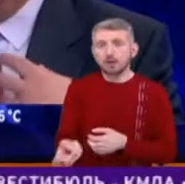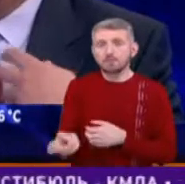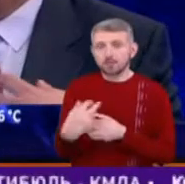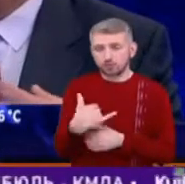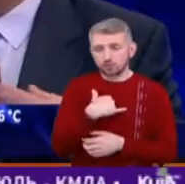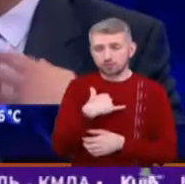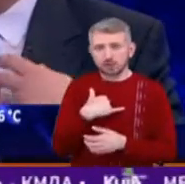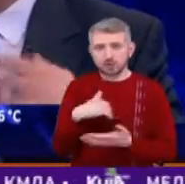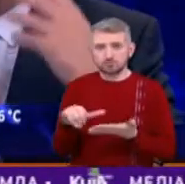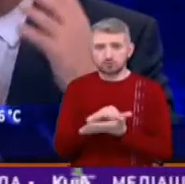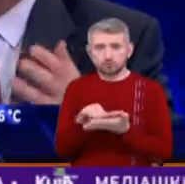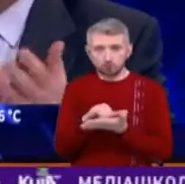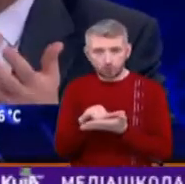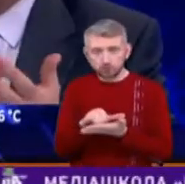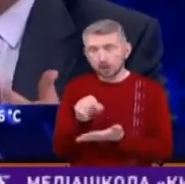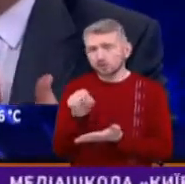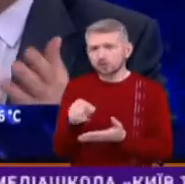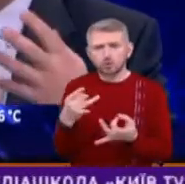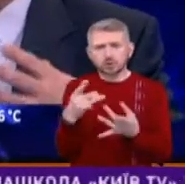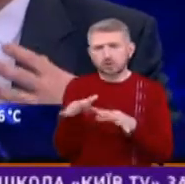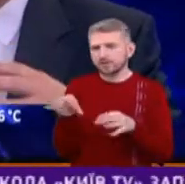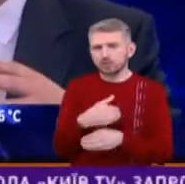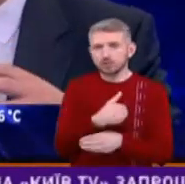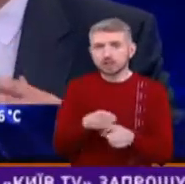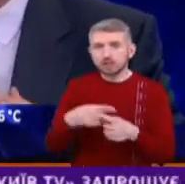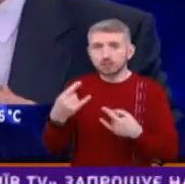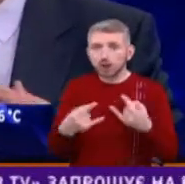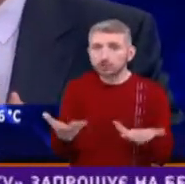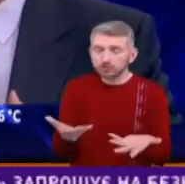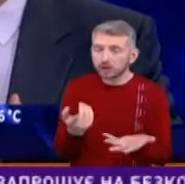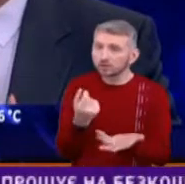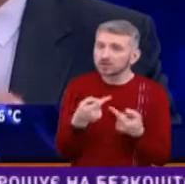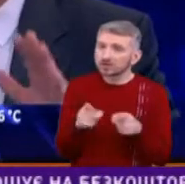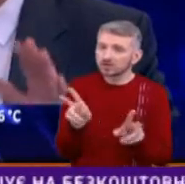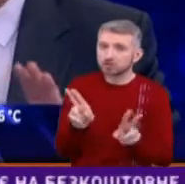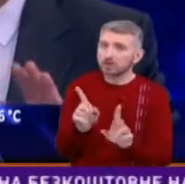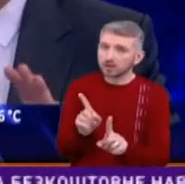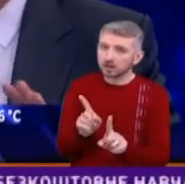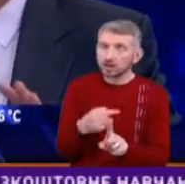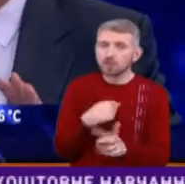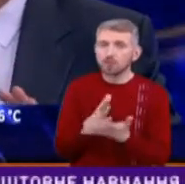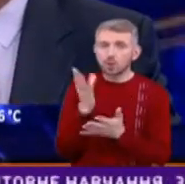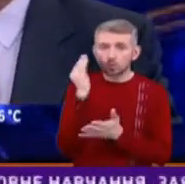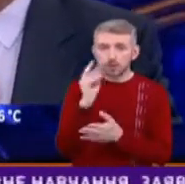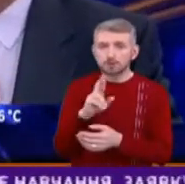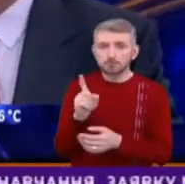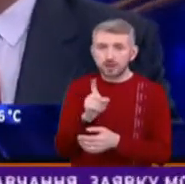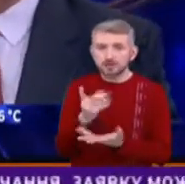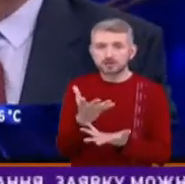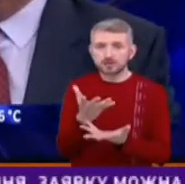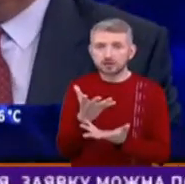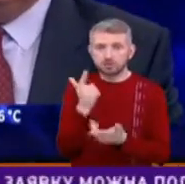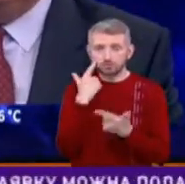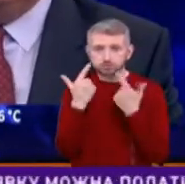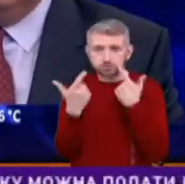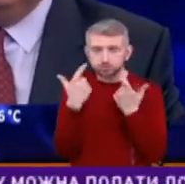на канал Василь Климчук в Ютубі, то ви там все це розкажете. Це ж телебачення, тут трошки інші правила. Я маю на увазі безоціночних тверджень. А так,